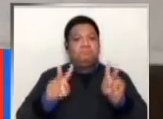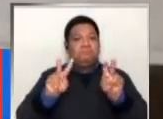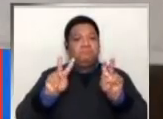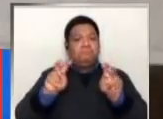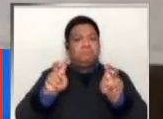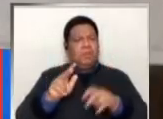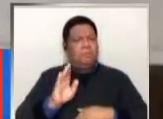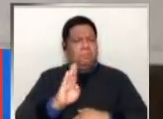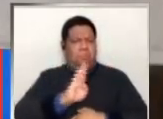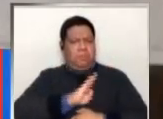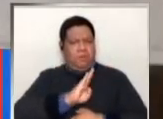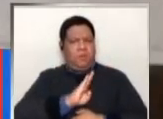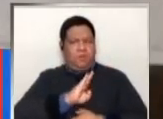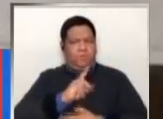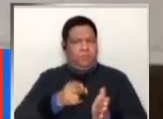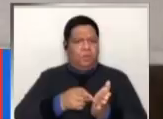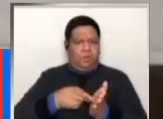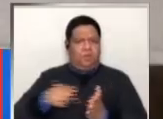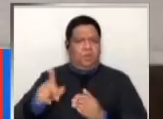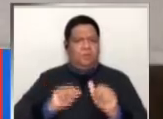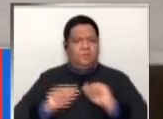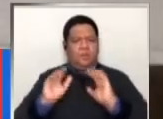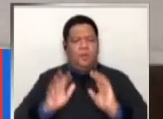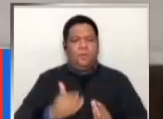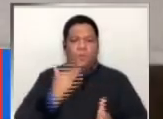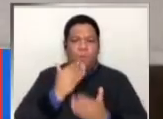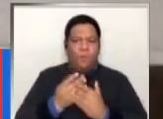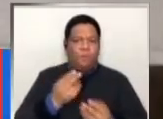ang aktor. Magaganda raw alaala niya sa aktor at